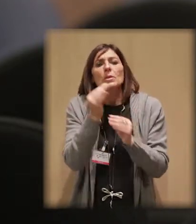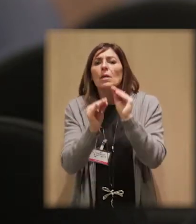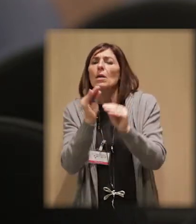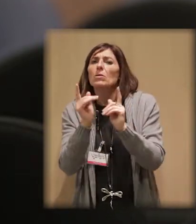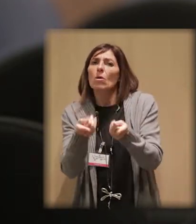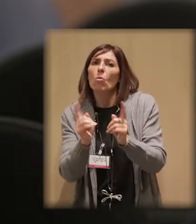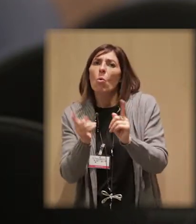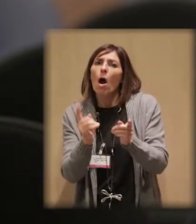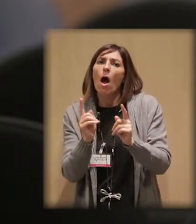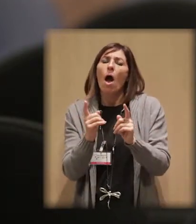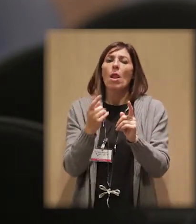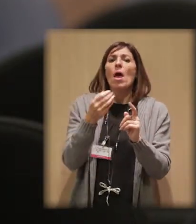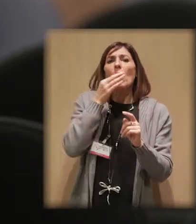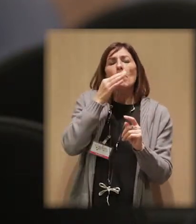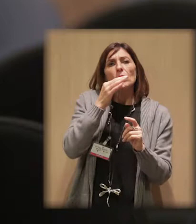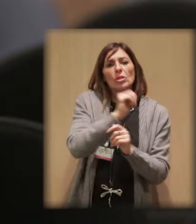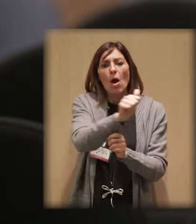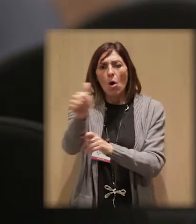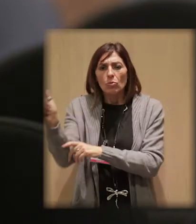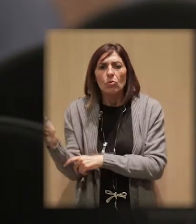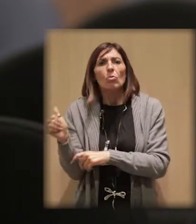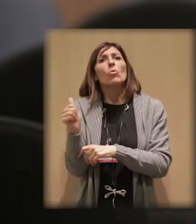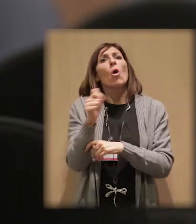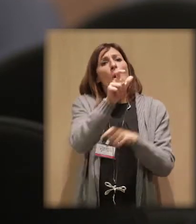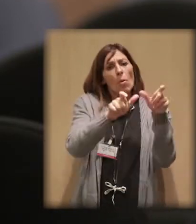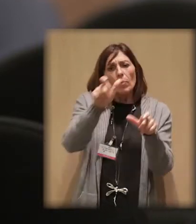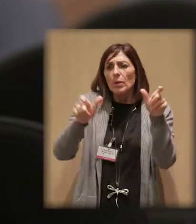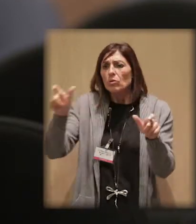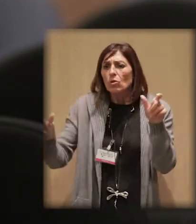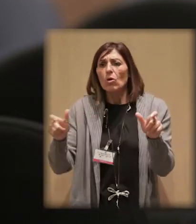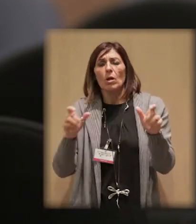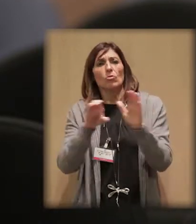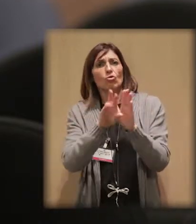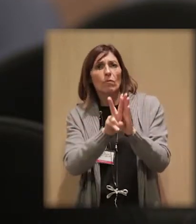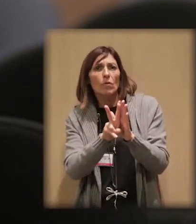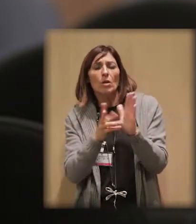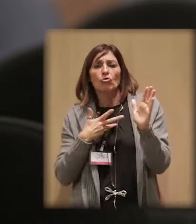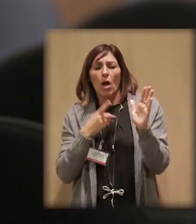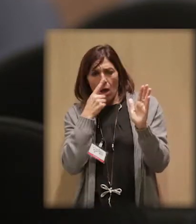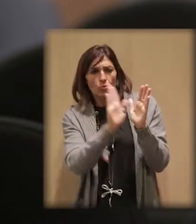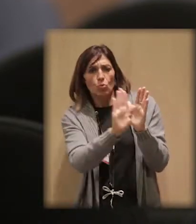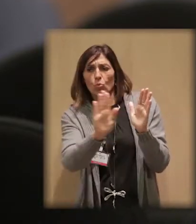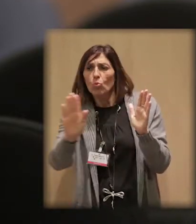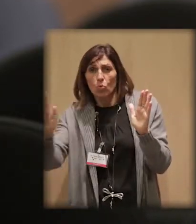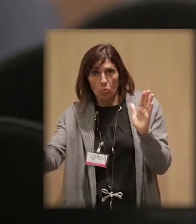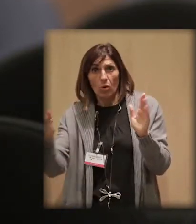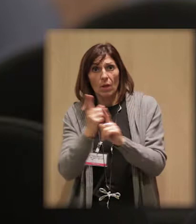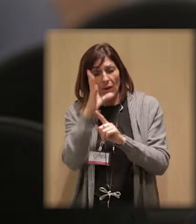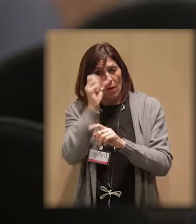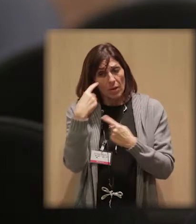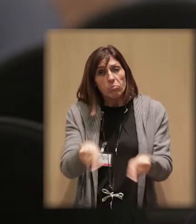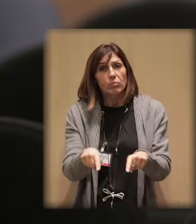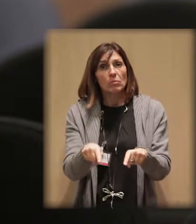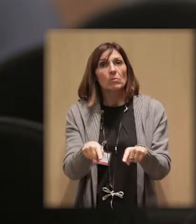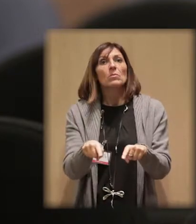le potenzialità di ciascuna condizione, ovviamente anche di ciascuna persona col suo proprio CV. Poi abbiamo voluto